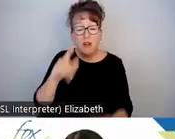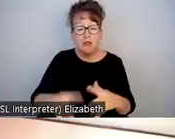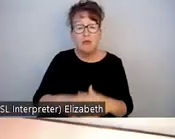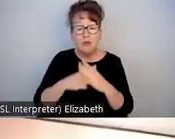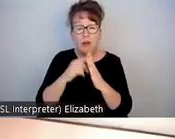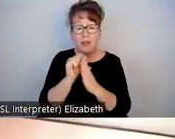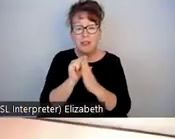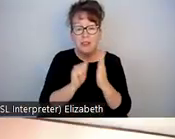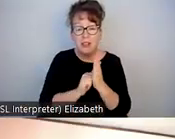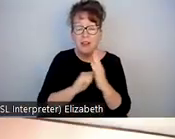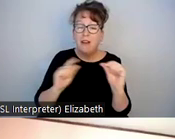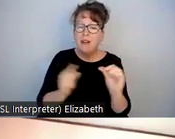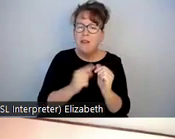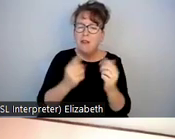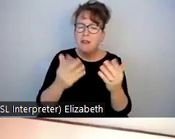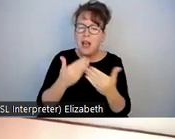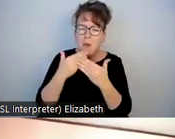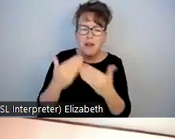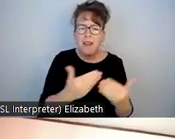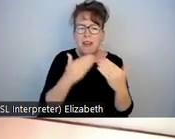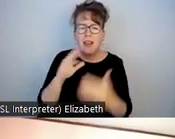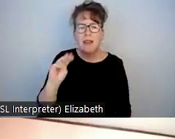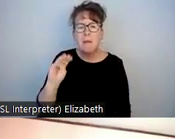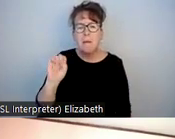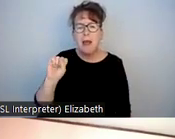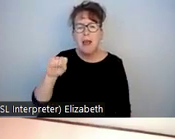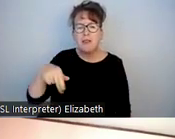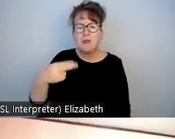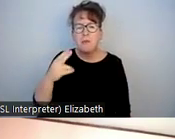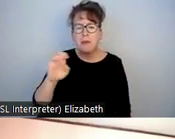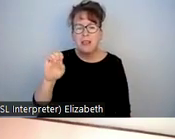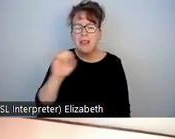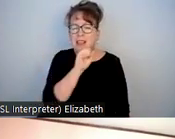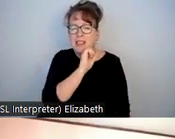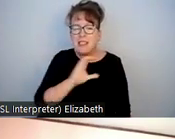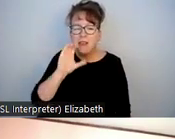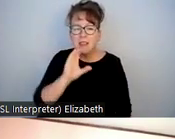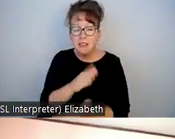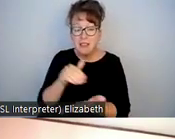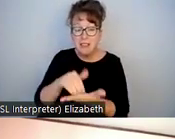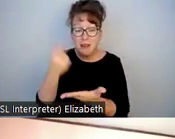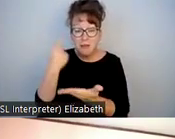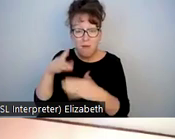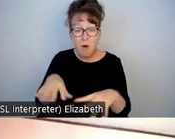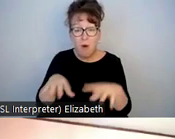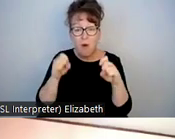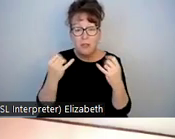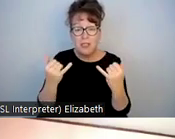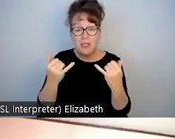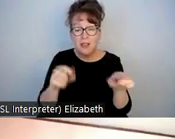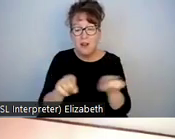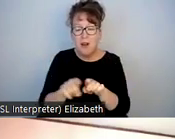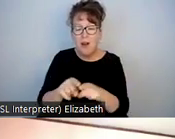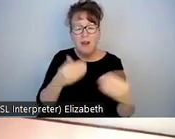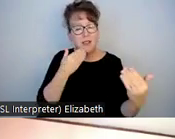Tôi muốn tiếp tục. Đầu tiên tôi muốn cảm ơn vì đã hỗ trợ và tôi cũng muốn cảm ơn hội